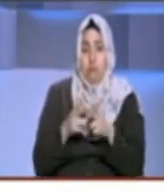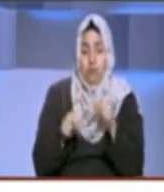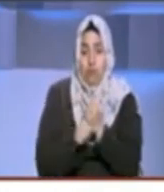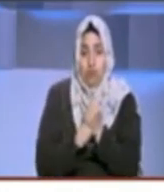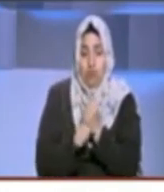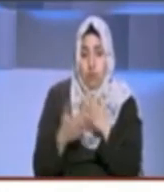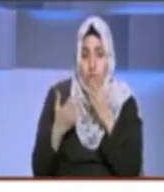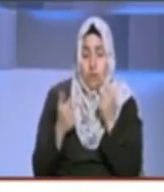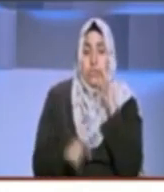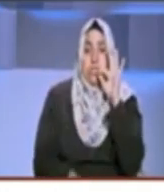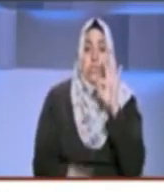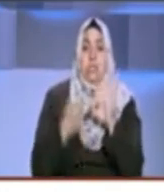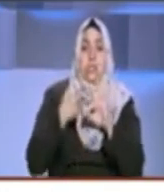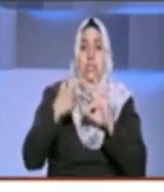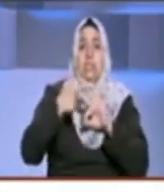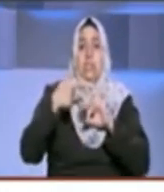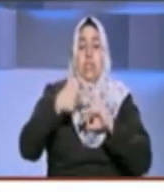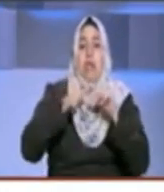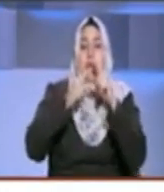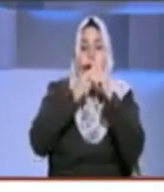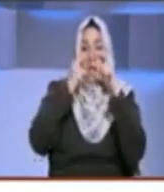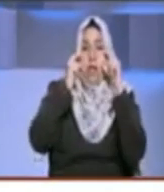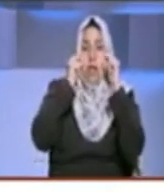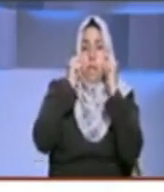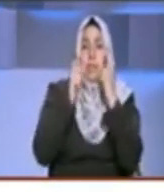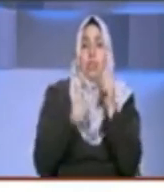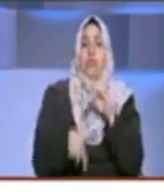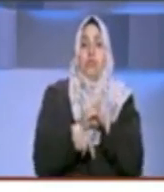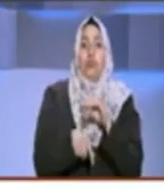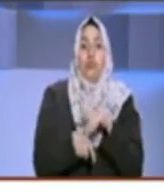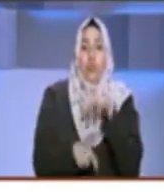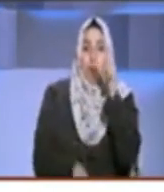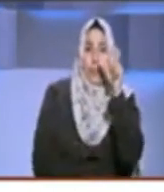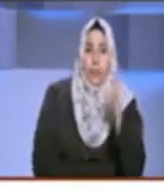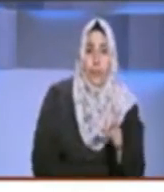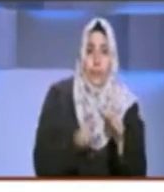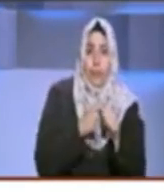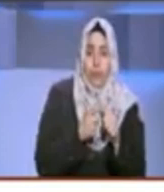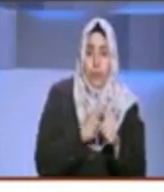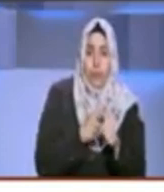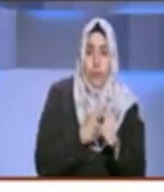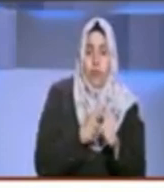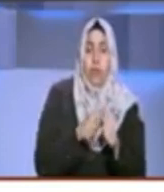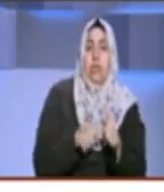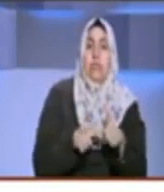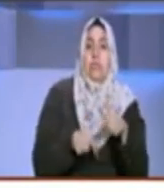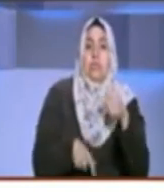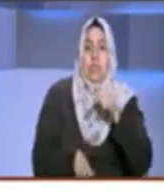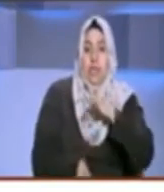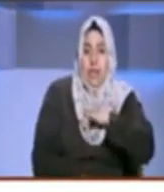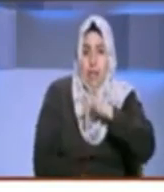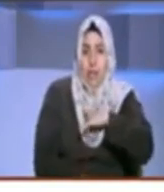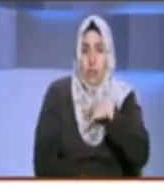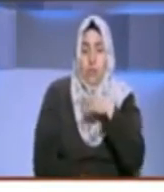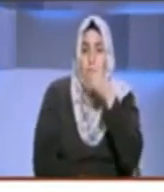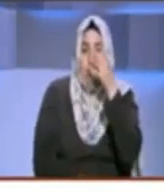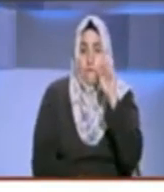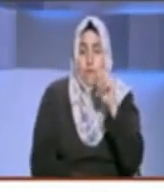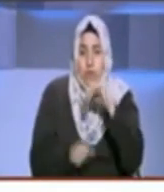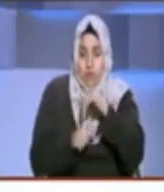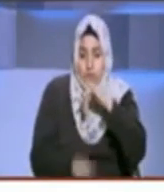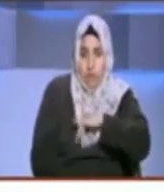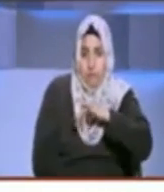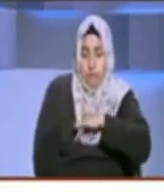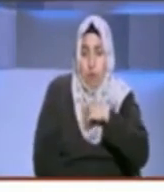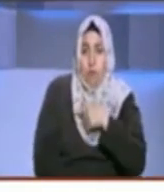الناس بس هم اللي محتاجين يرتدوا الكمامة. الكادر الطبي، الناس اللي خايفين عندهم إصابة وخايفين يعدوا حد، الشخص المخالط لحد